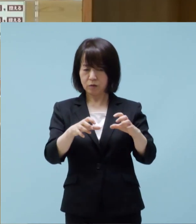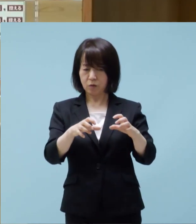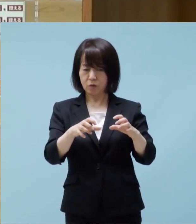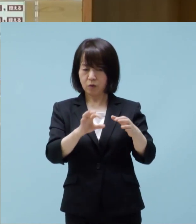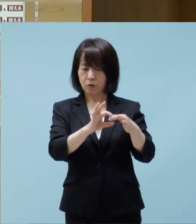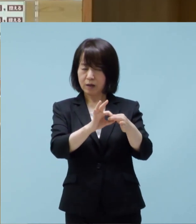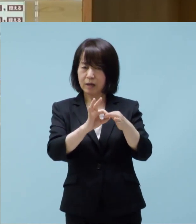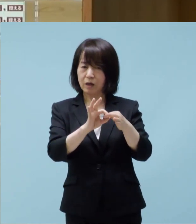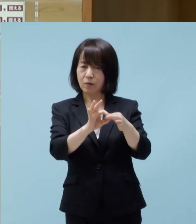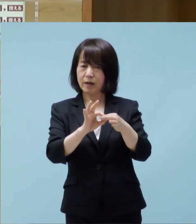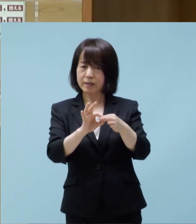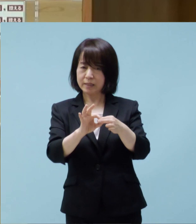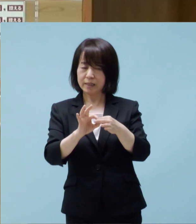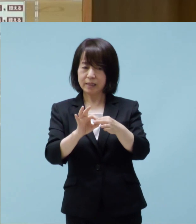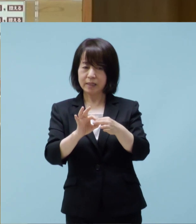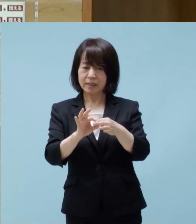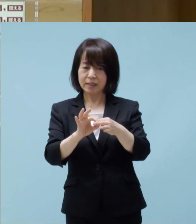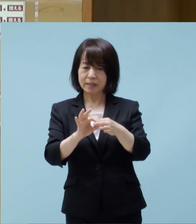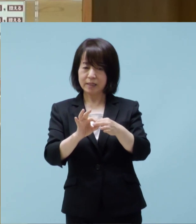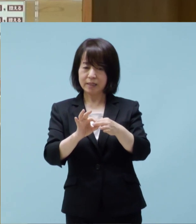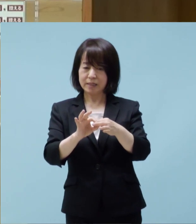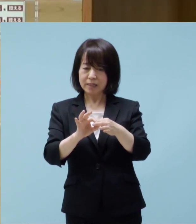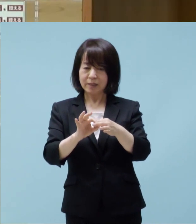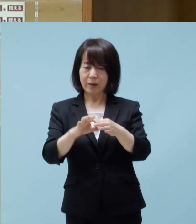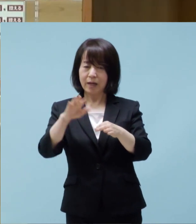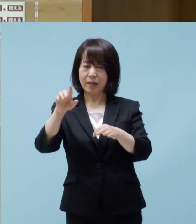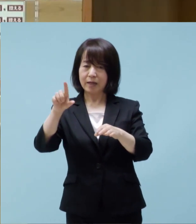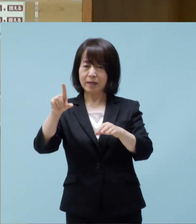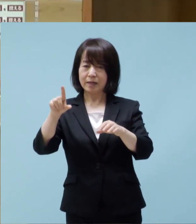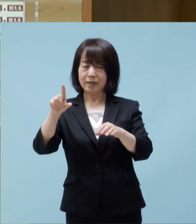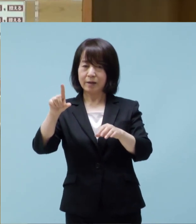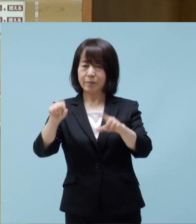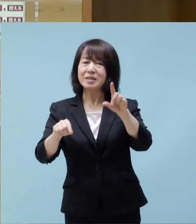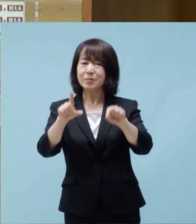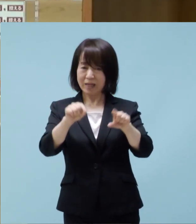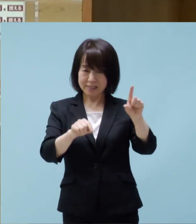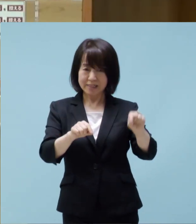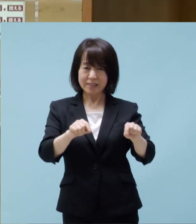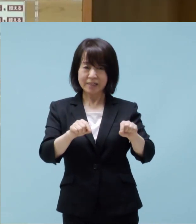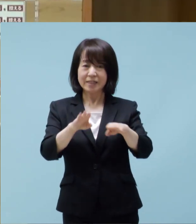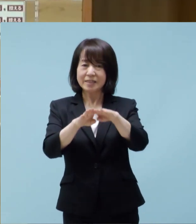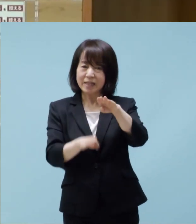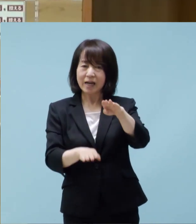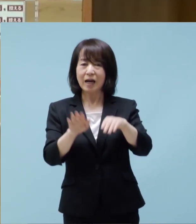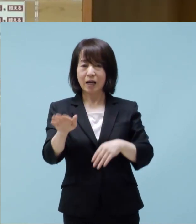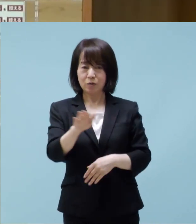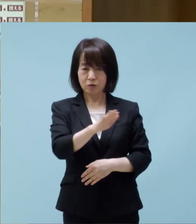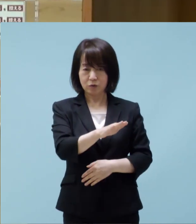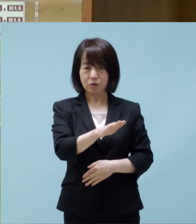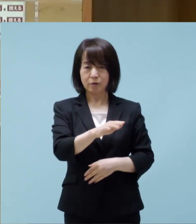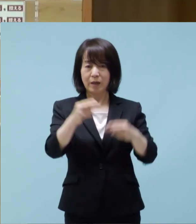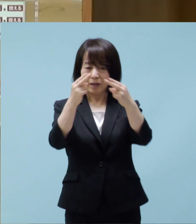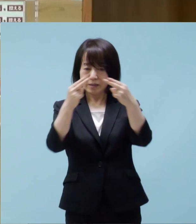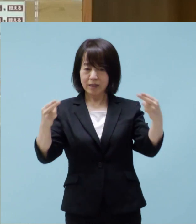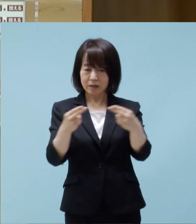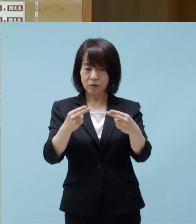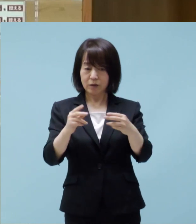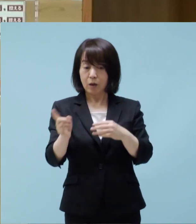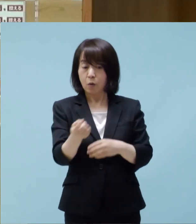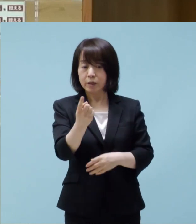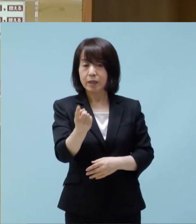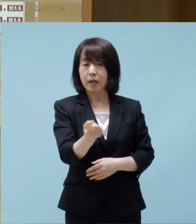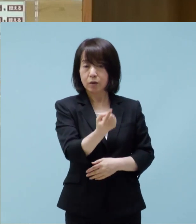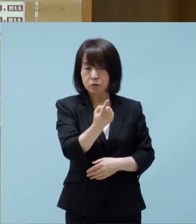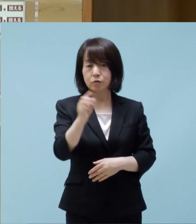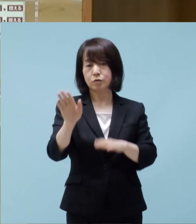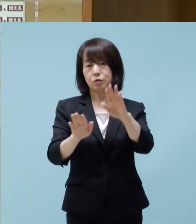間違って温度差というか、そういったところもありますので、やはり全道で起きている状況を共有しながらですね、皆さんで